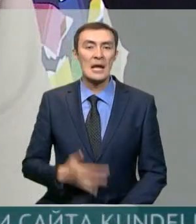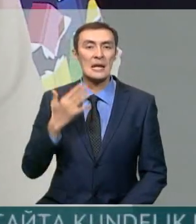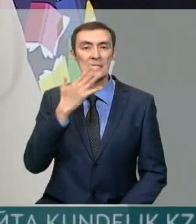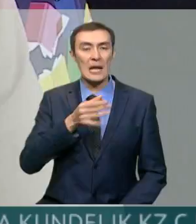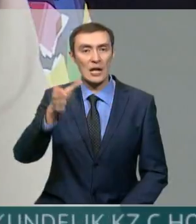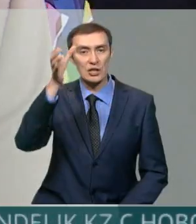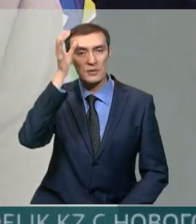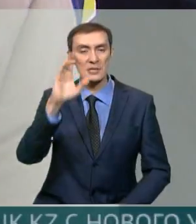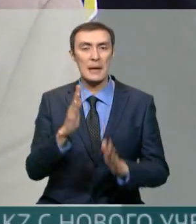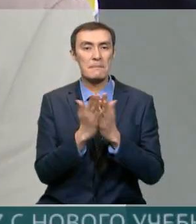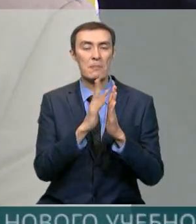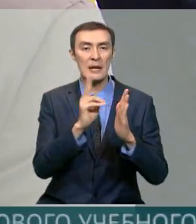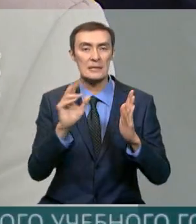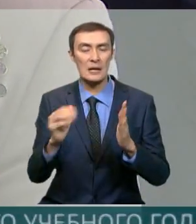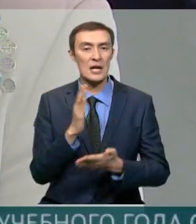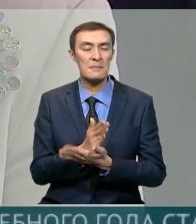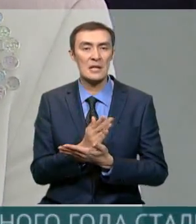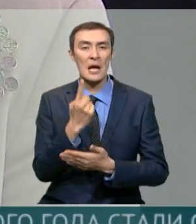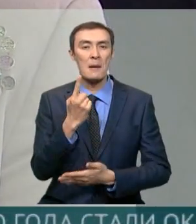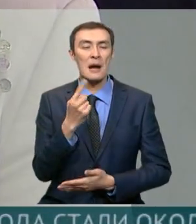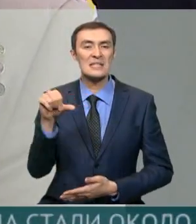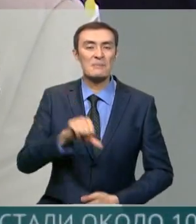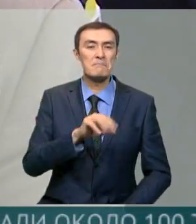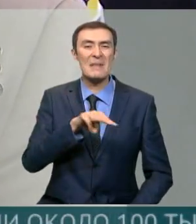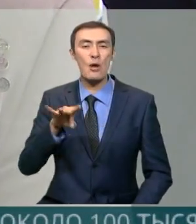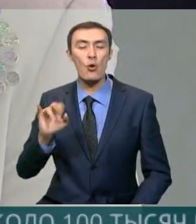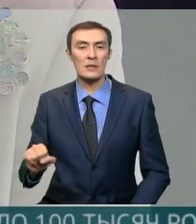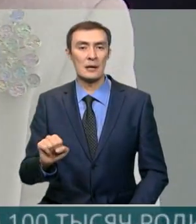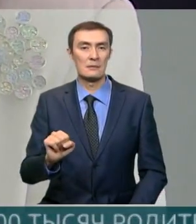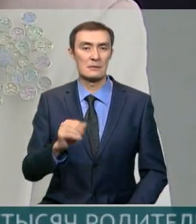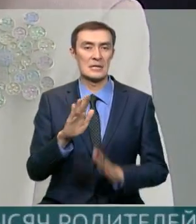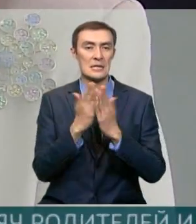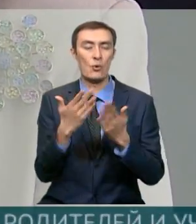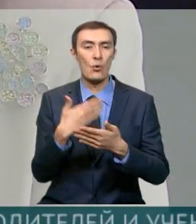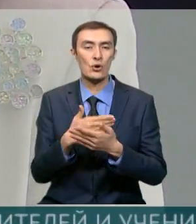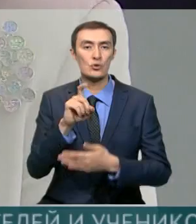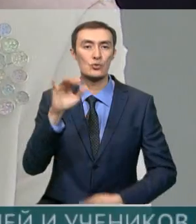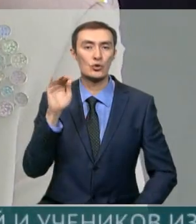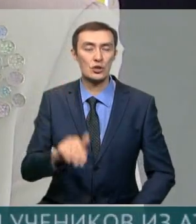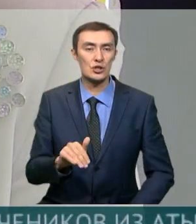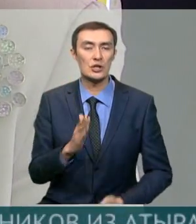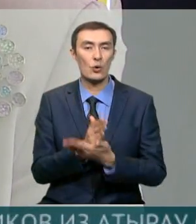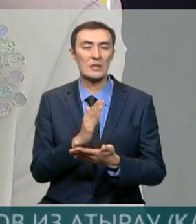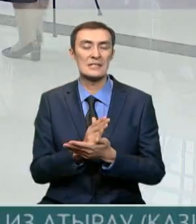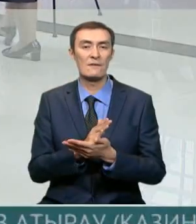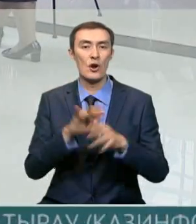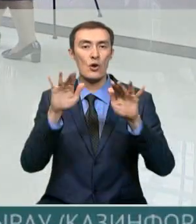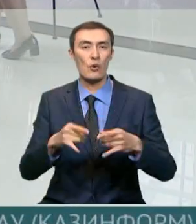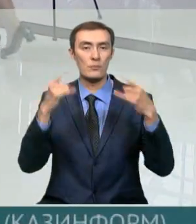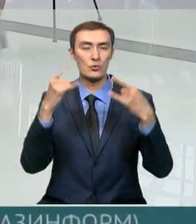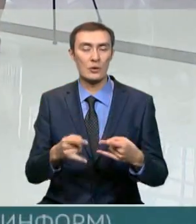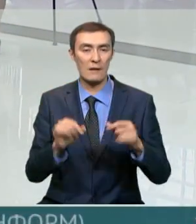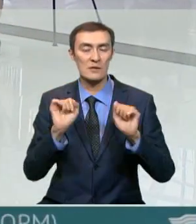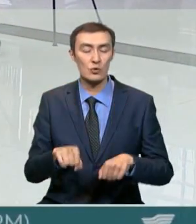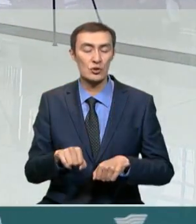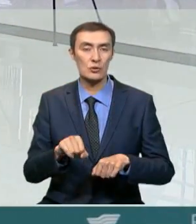библиотека сегодня имеет 1,5 миллиона книг. Около 100 тысяч уже электронной версии книг